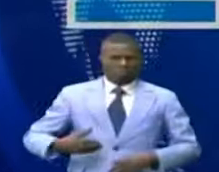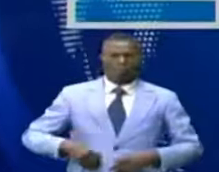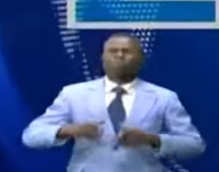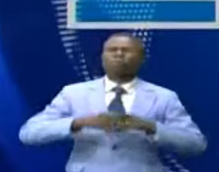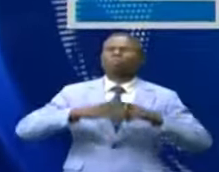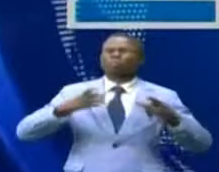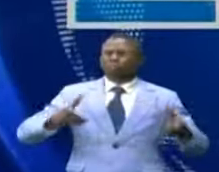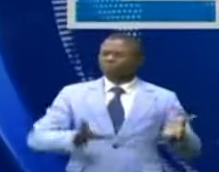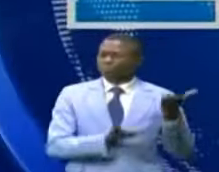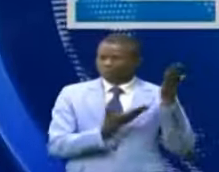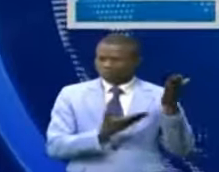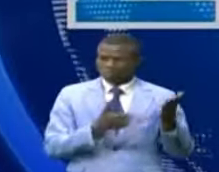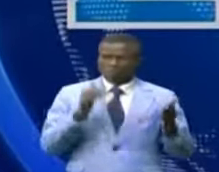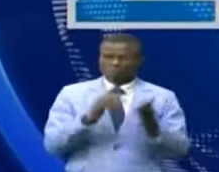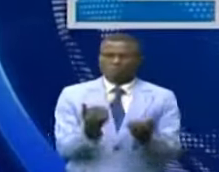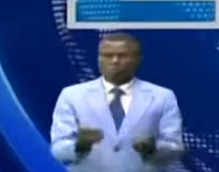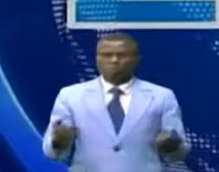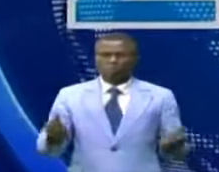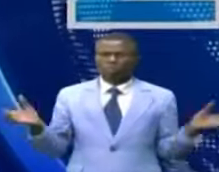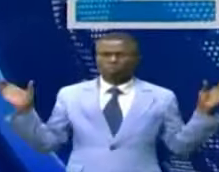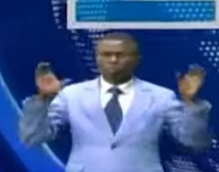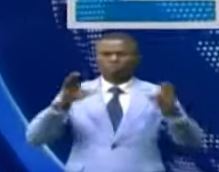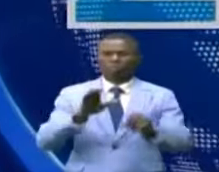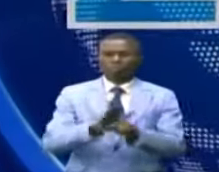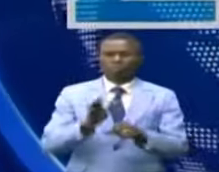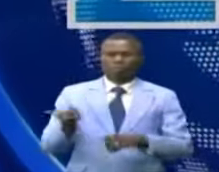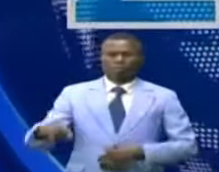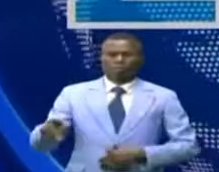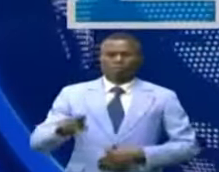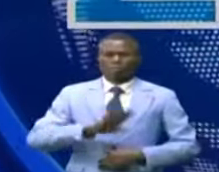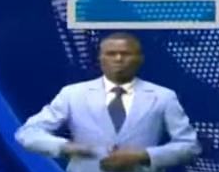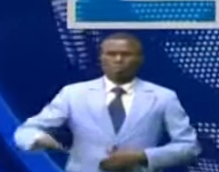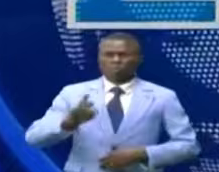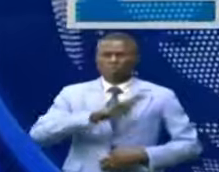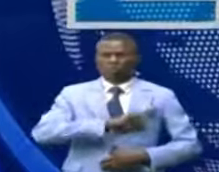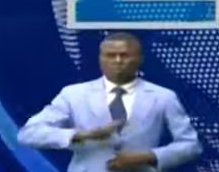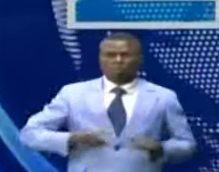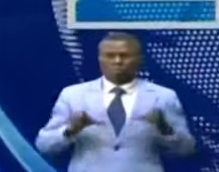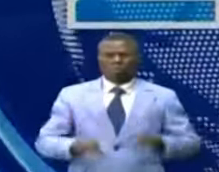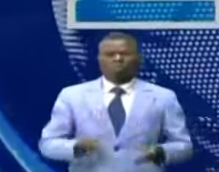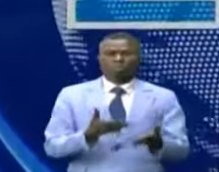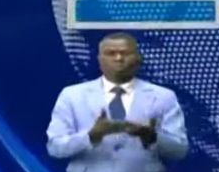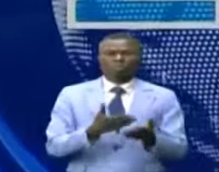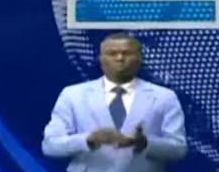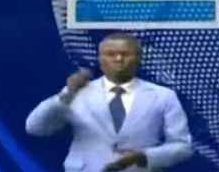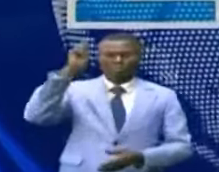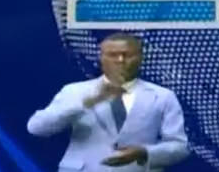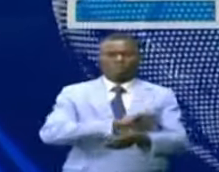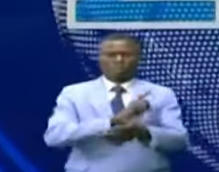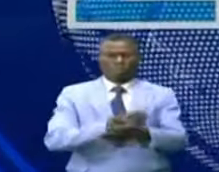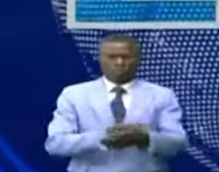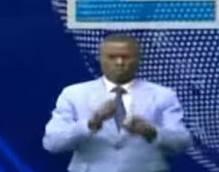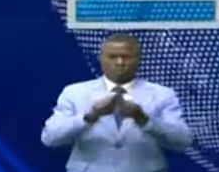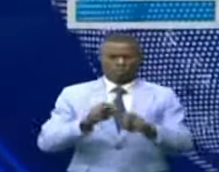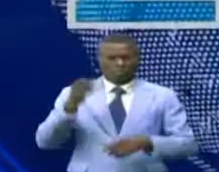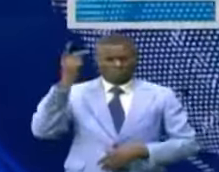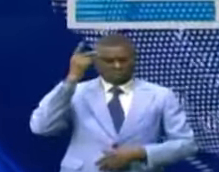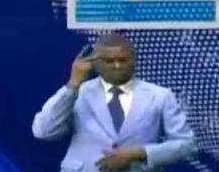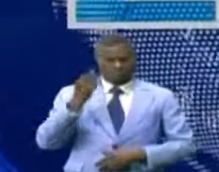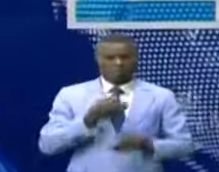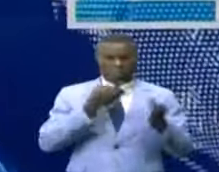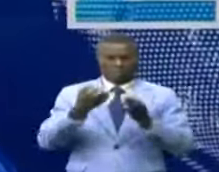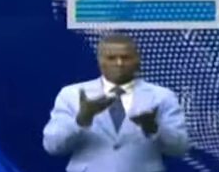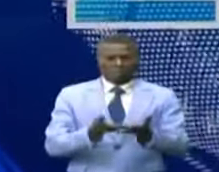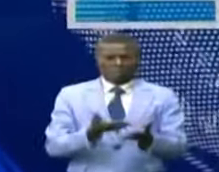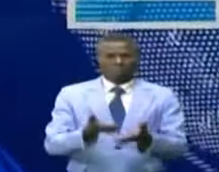et majeures sur les enfants venus de plusieurs provinces de la République démocratique du Congo, dont le Nord Kivu et Kinshasa. Les détails avec Jacques